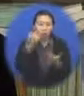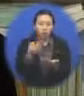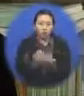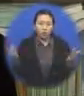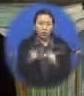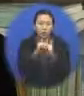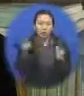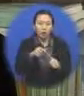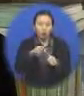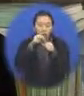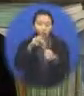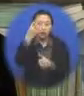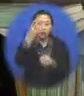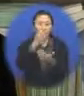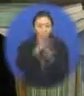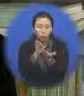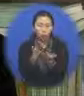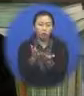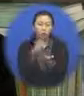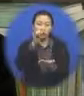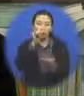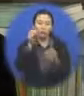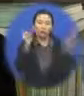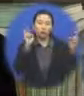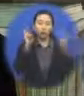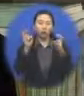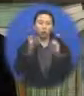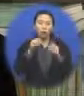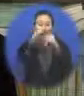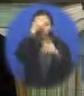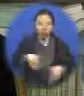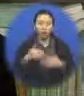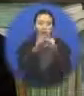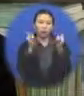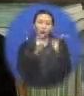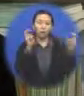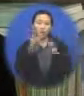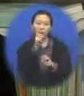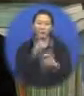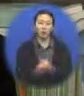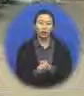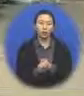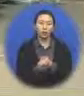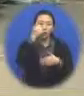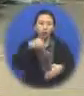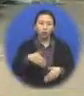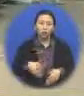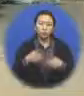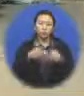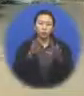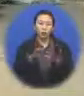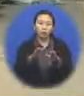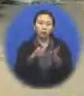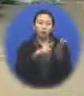근로자 고용 등 4가지 인증 요건을 갖춘 그런 기업을 충남형 사회적 기업이라고 합니다.